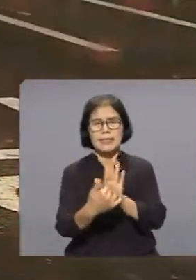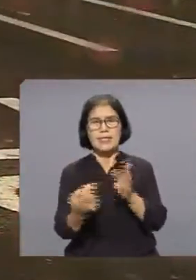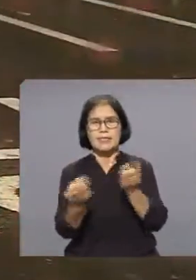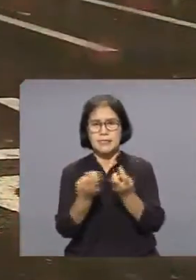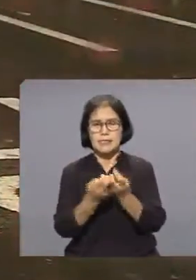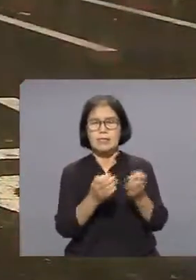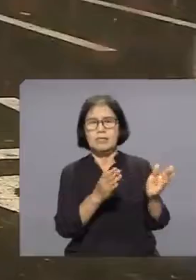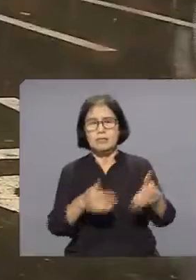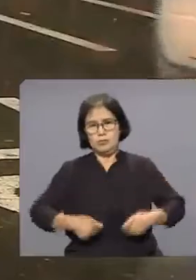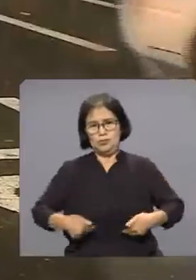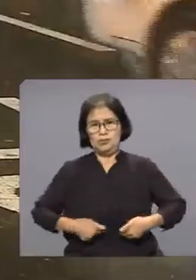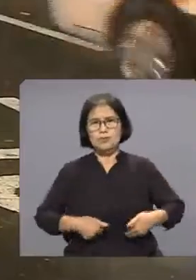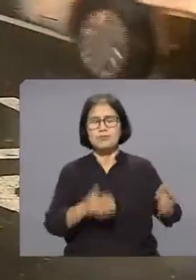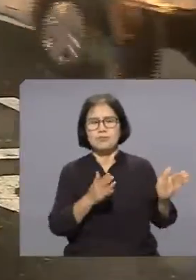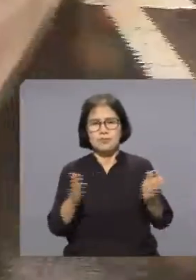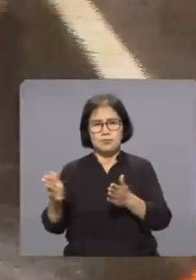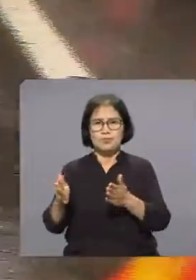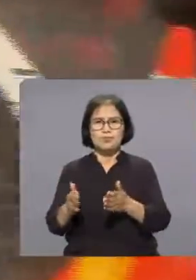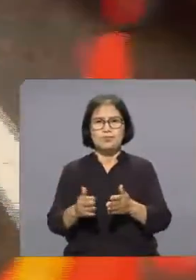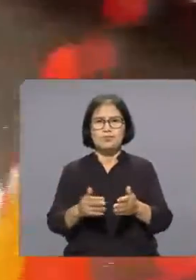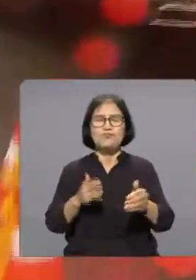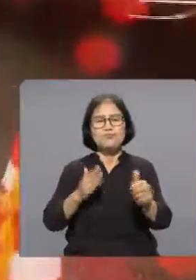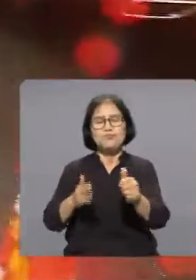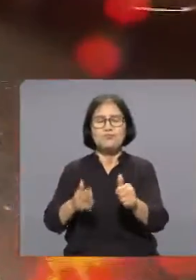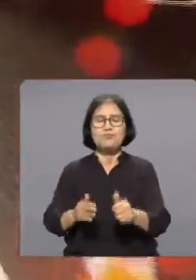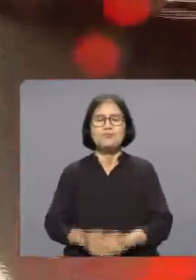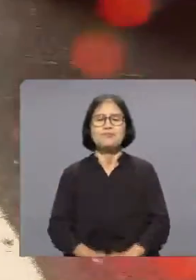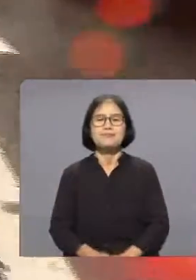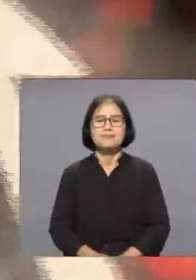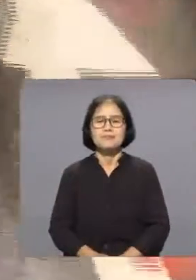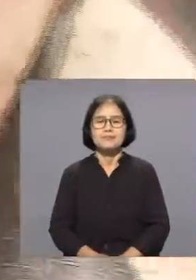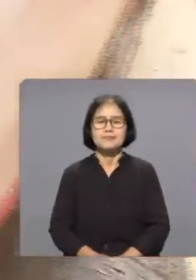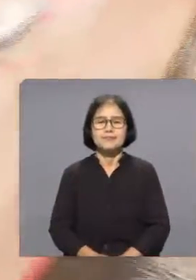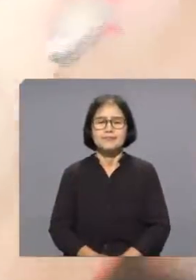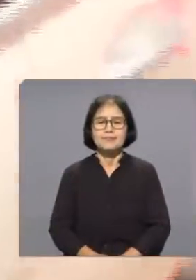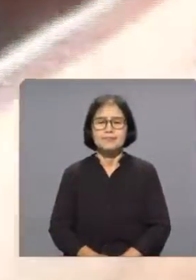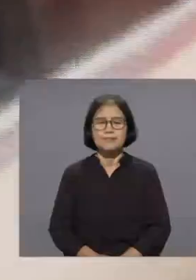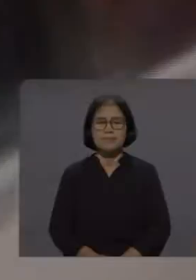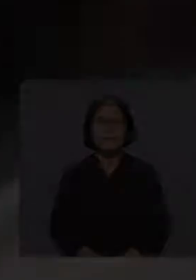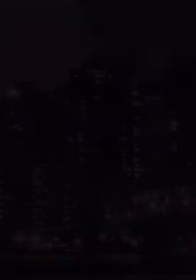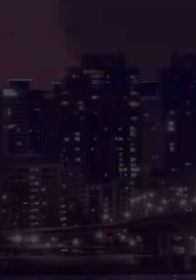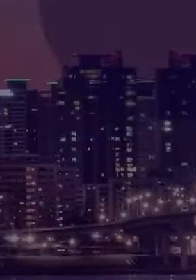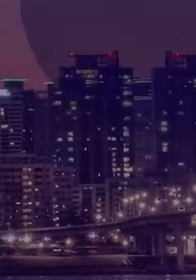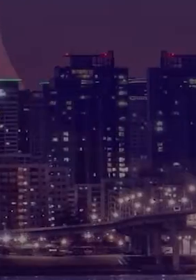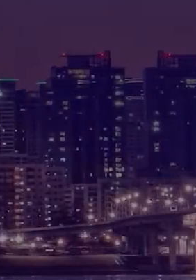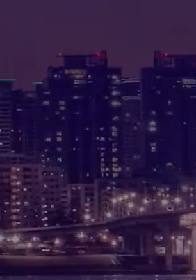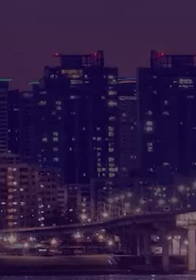필요해 보입니다. 지금까지 서울 대치역 사거리에서 OBS 뉴스 최진만입니다.